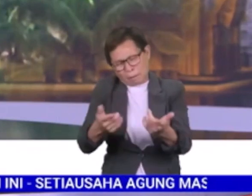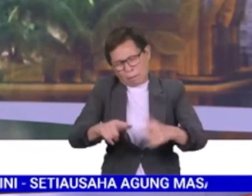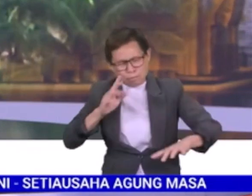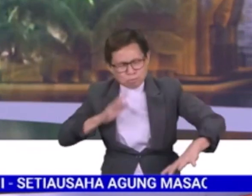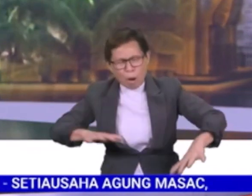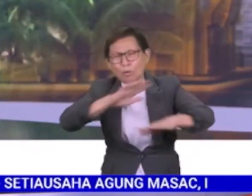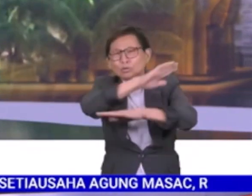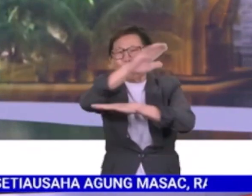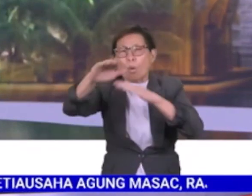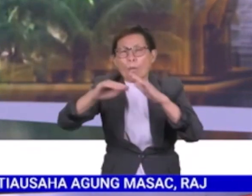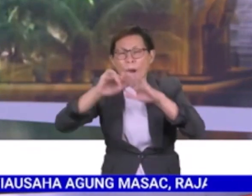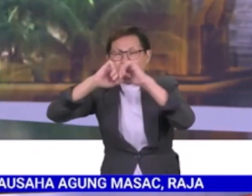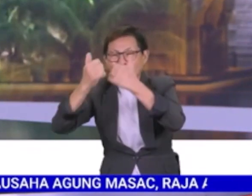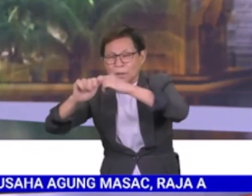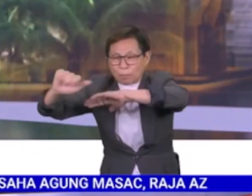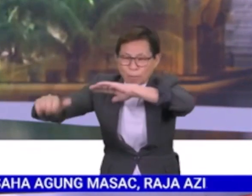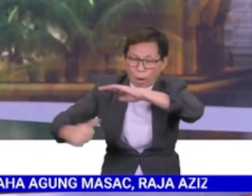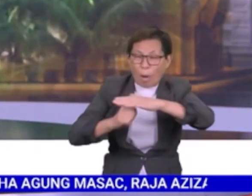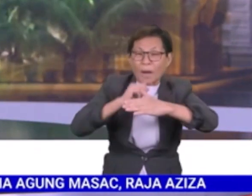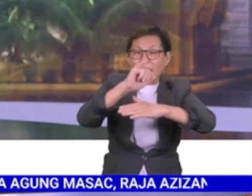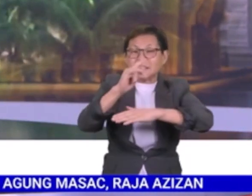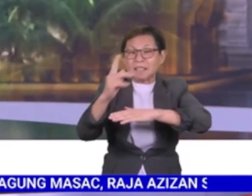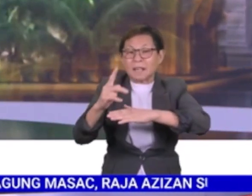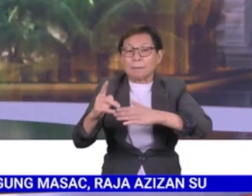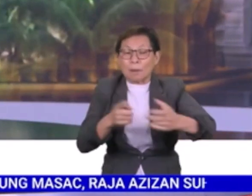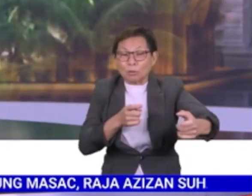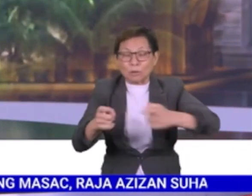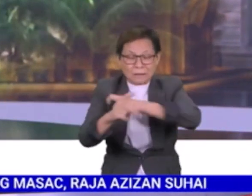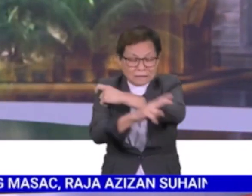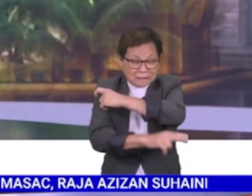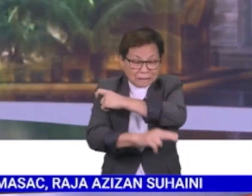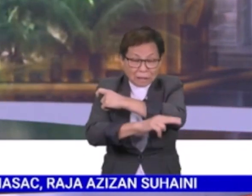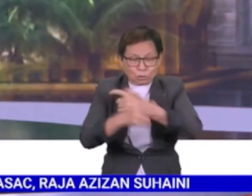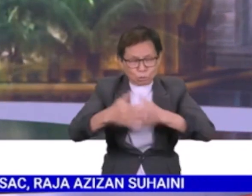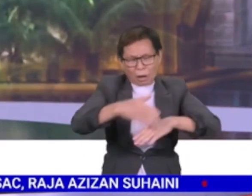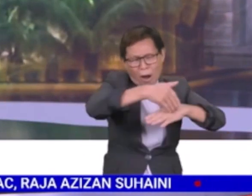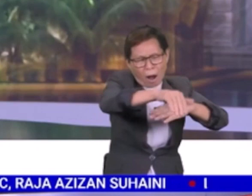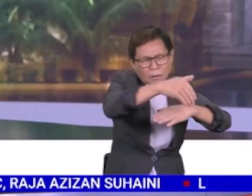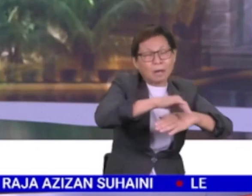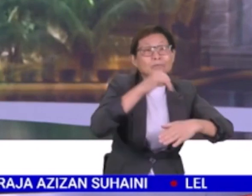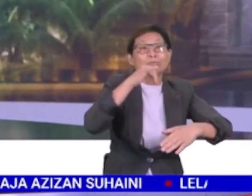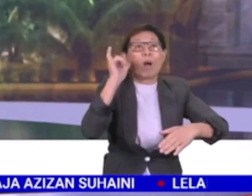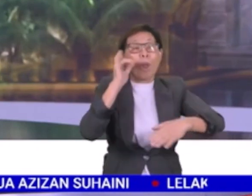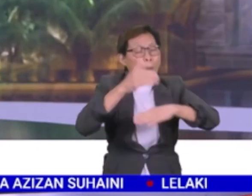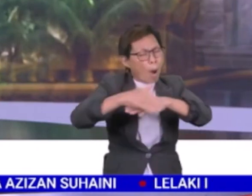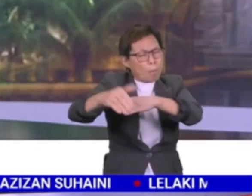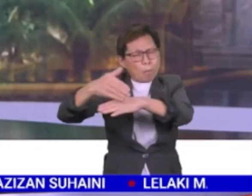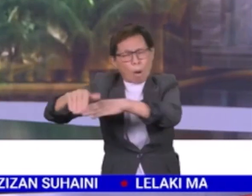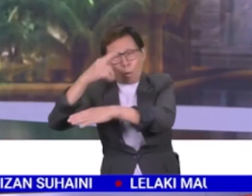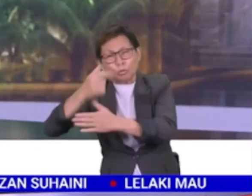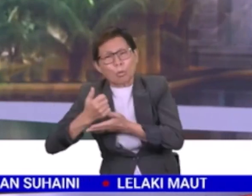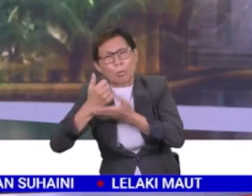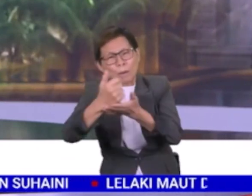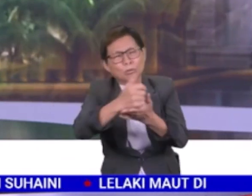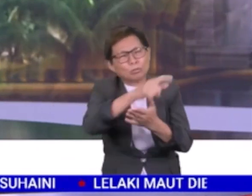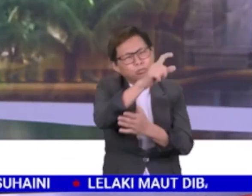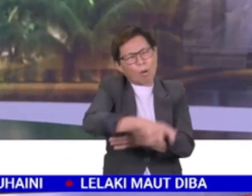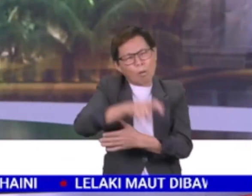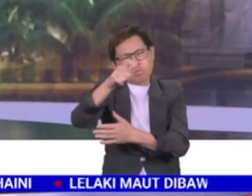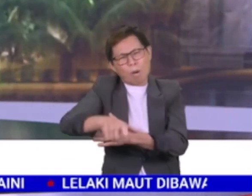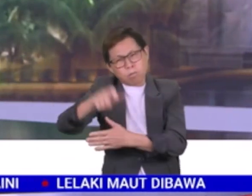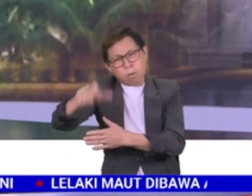semua agensi di bawah jabatan kuasa pengurusan bencana Negeri telah pun digerakkan Sejak malam tadi bagi membantu penduduk